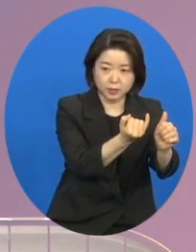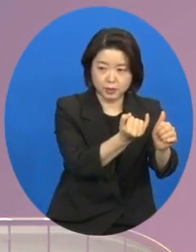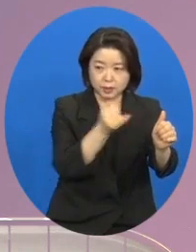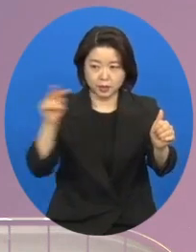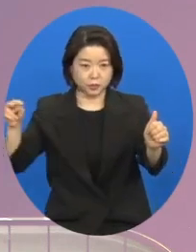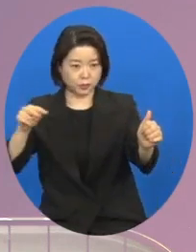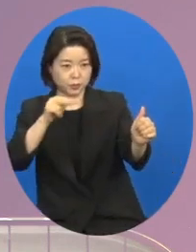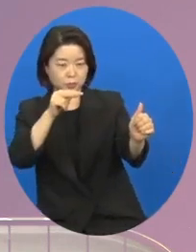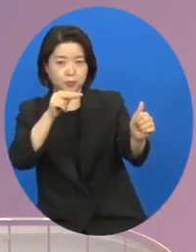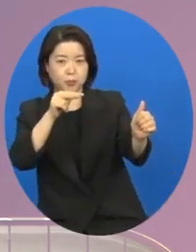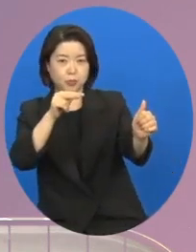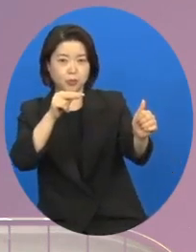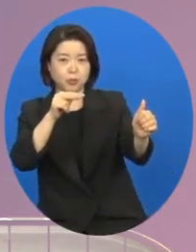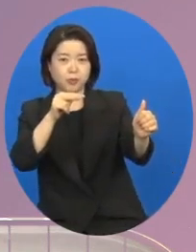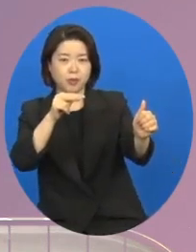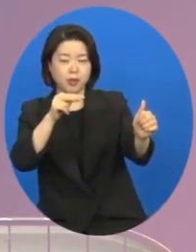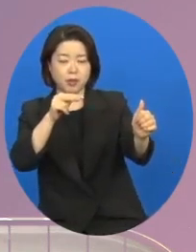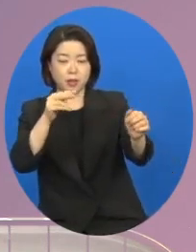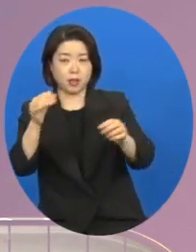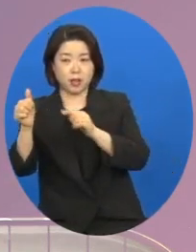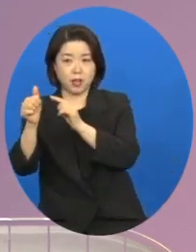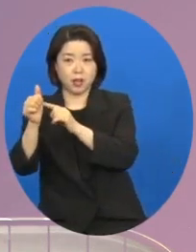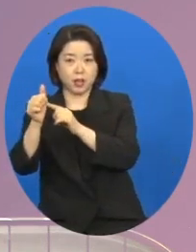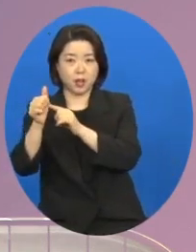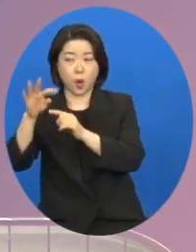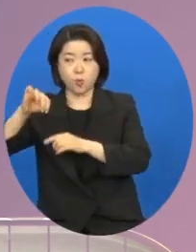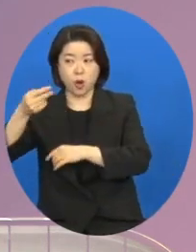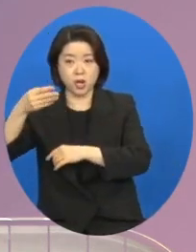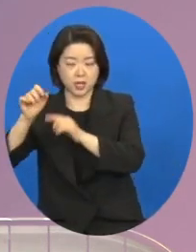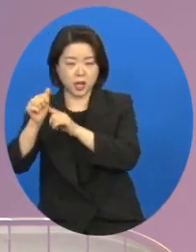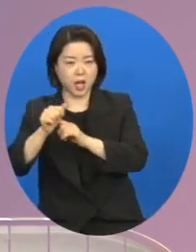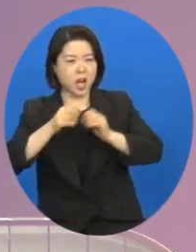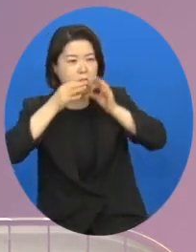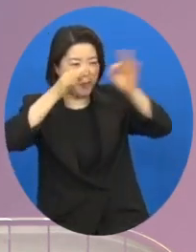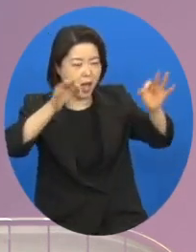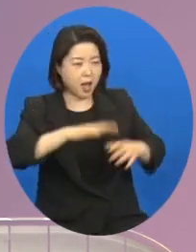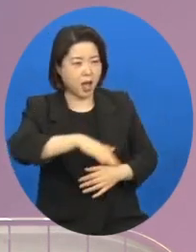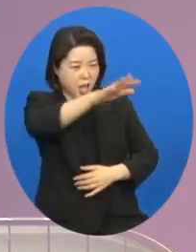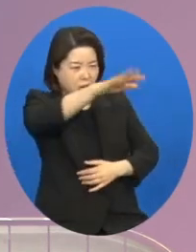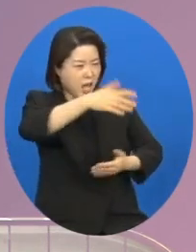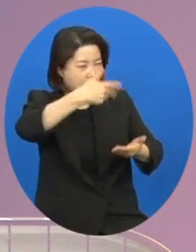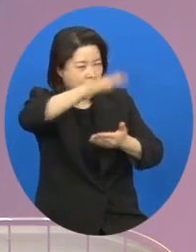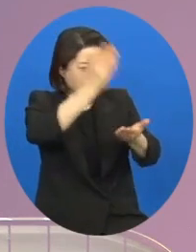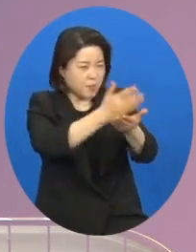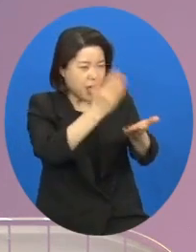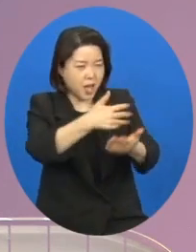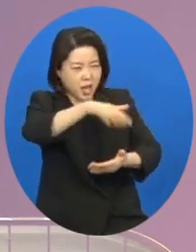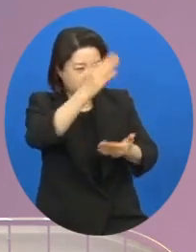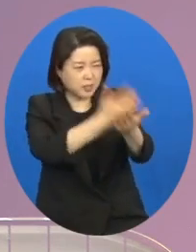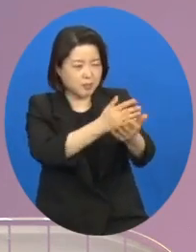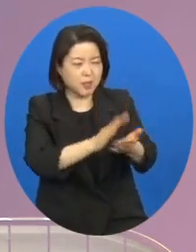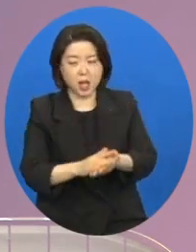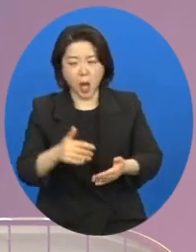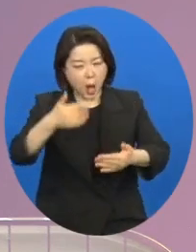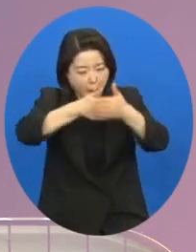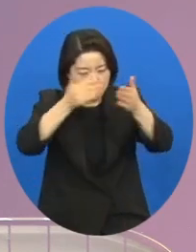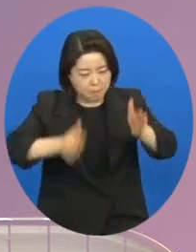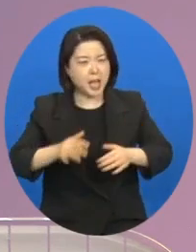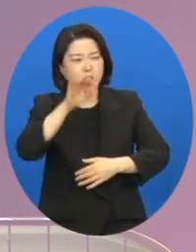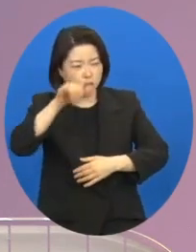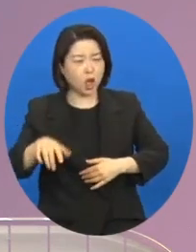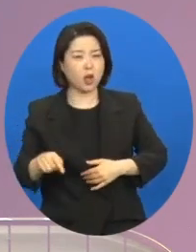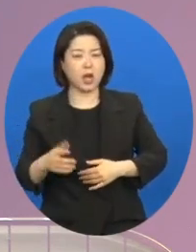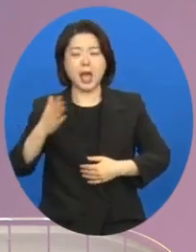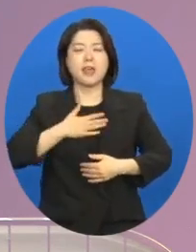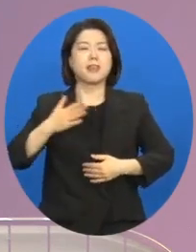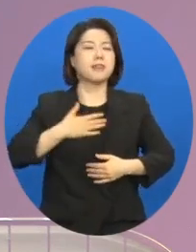장면을 보고 소리를 칩니다. 요셉, 마리아, 가지 마세요. 가지 마세요. 빈방이 있어요.